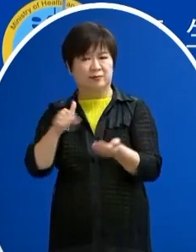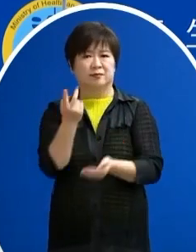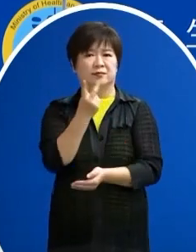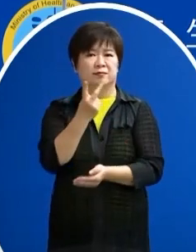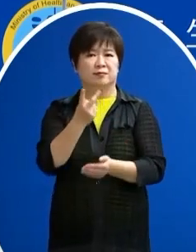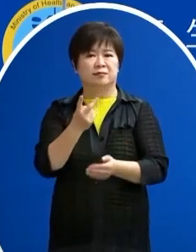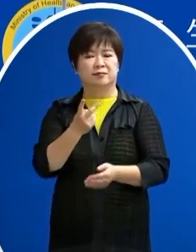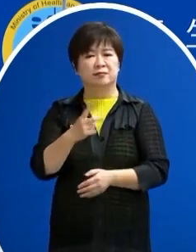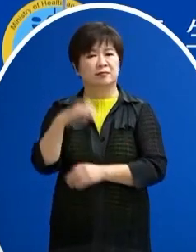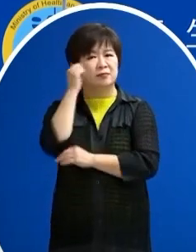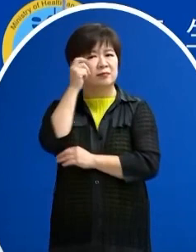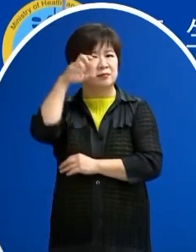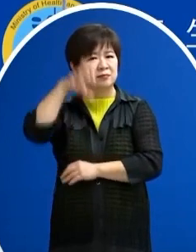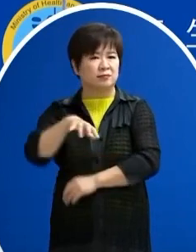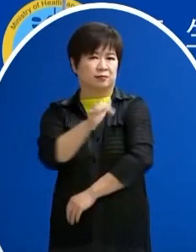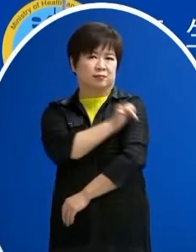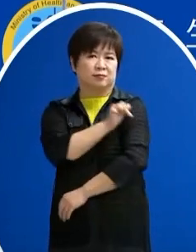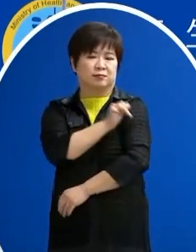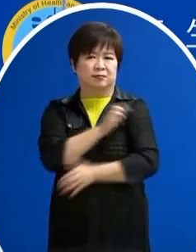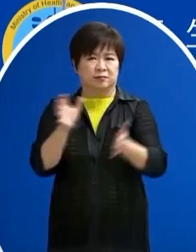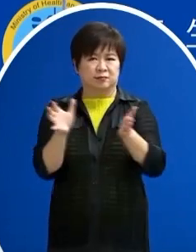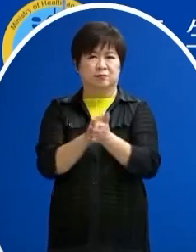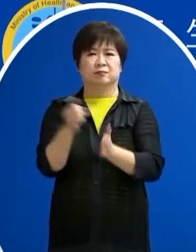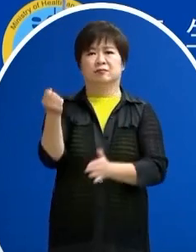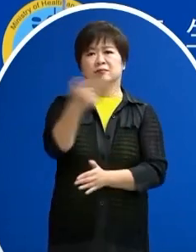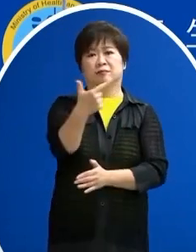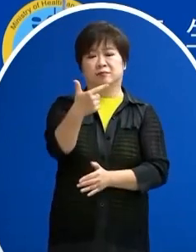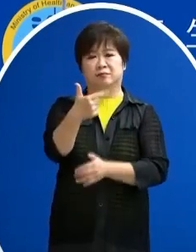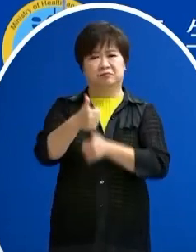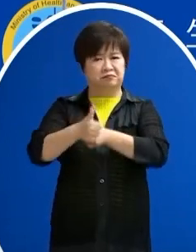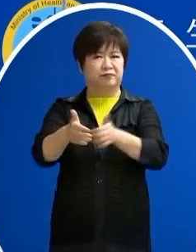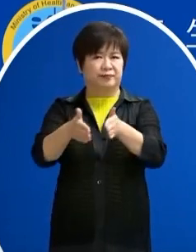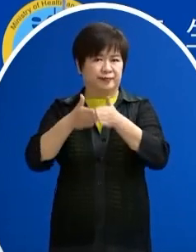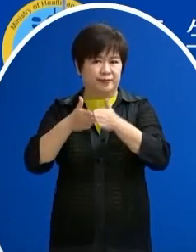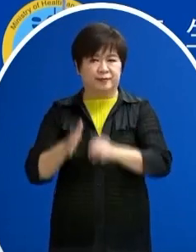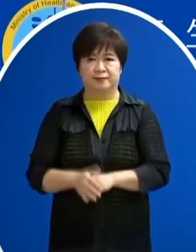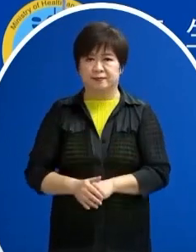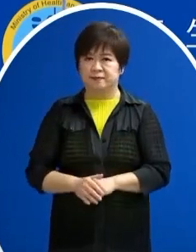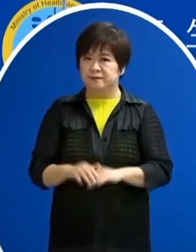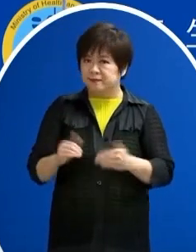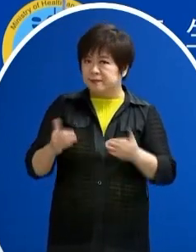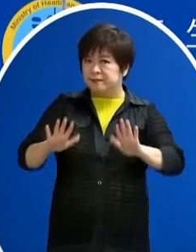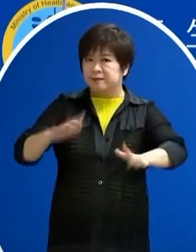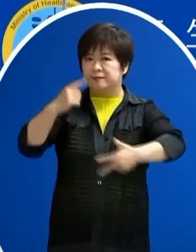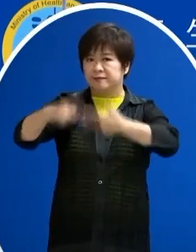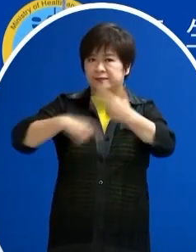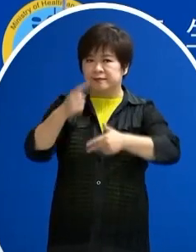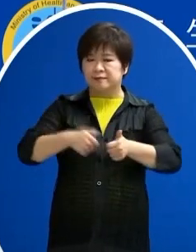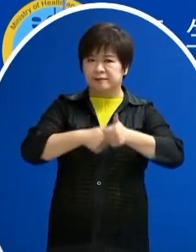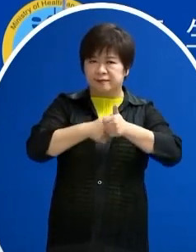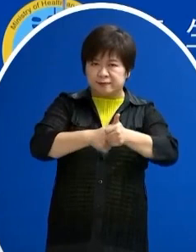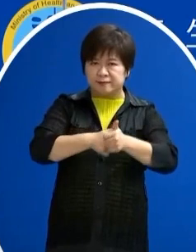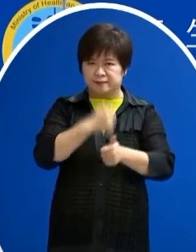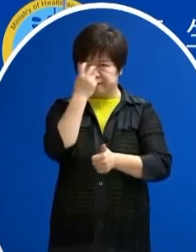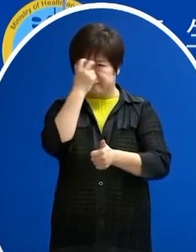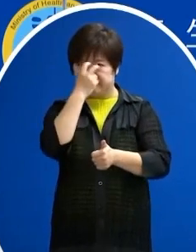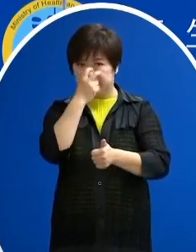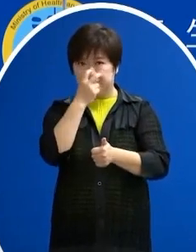护理师，总共6条。那这个部分就是像大概这一个礼拜会陆续监测完毕的哈、哦，就